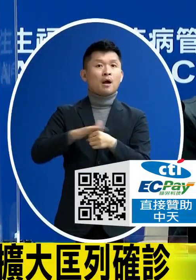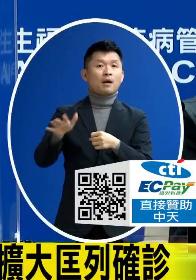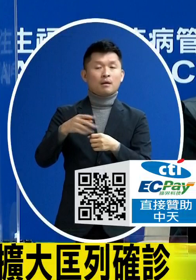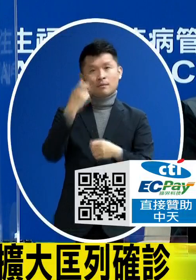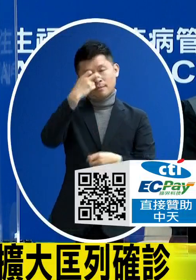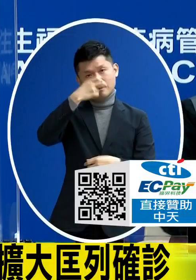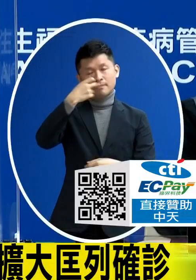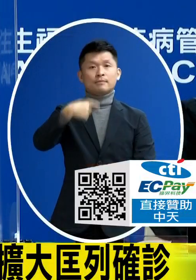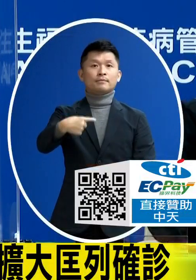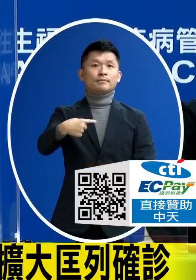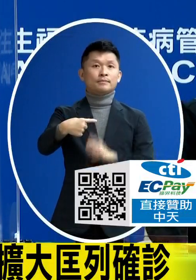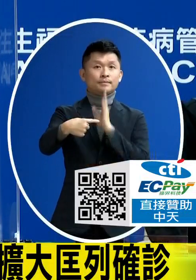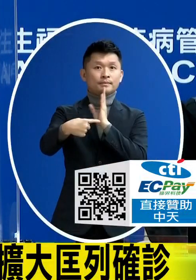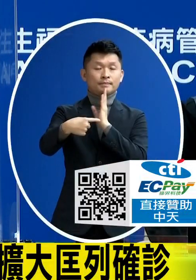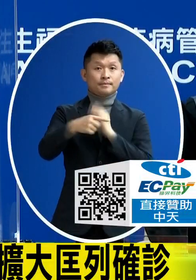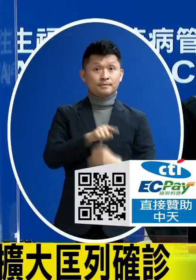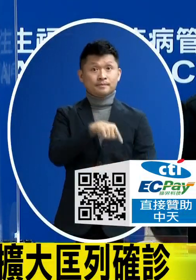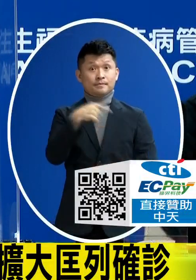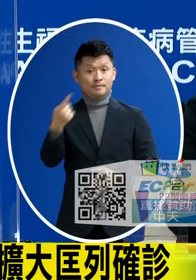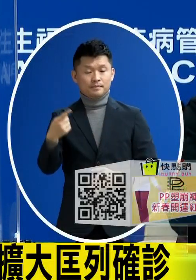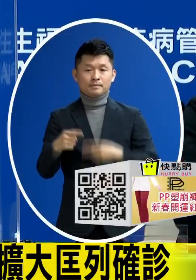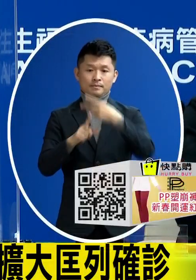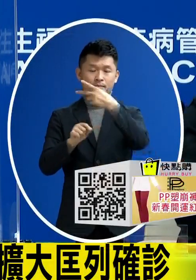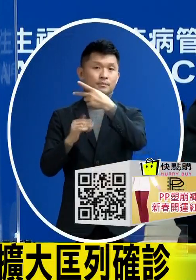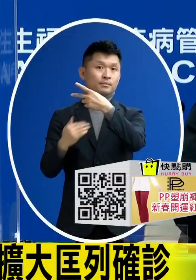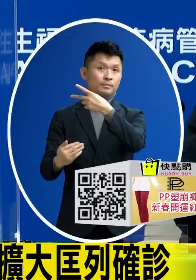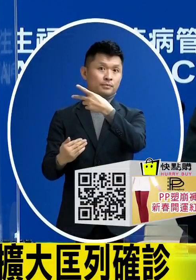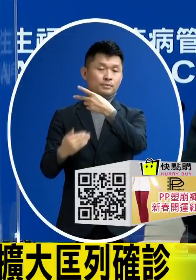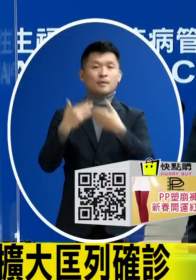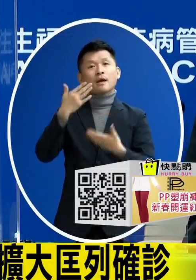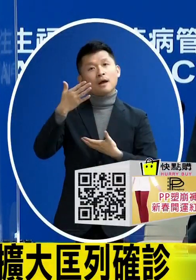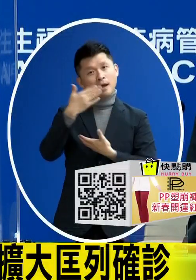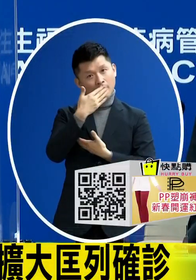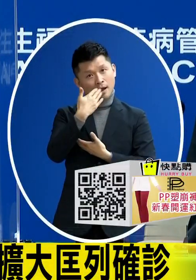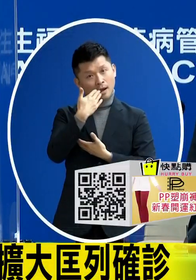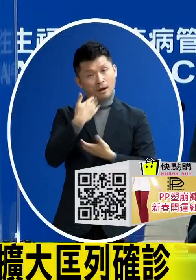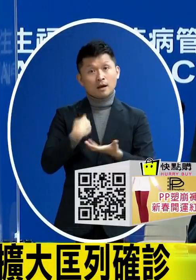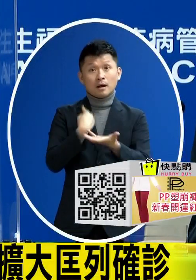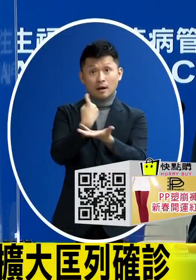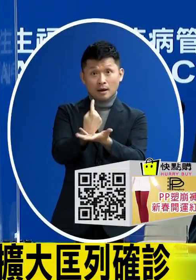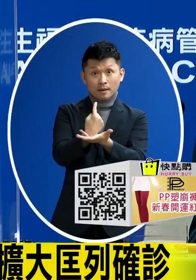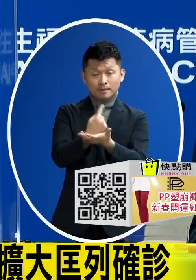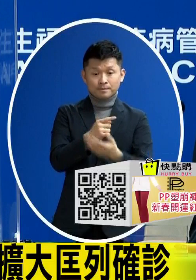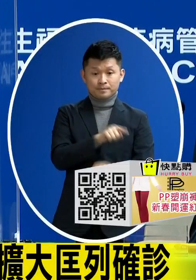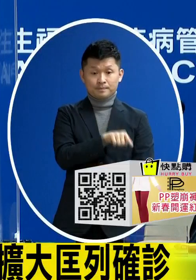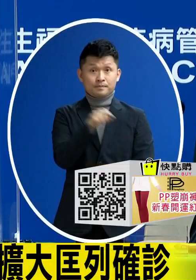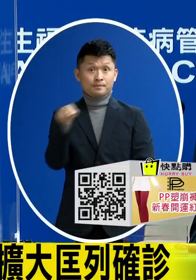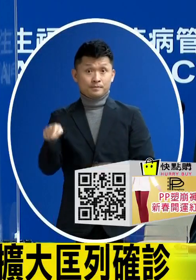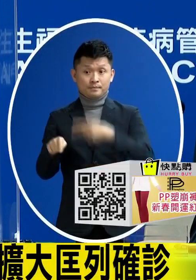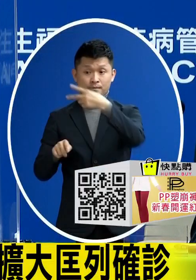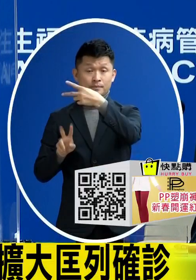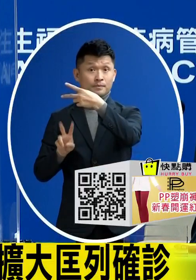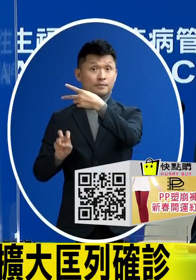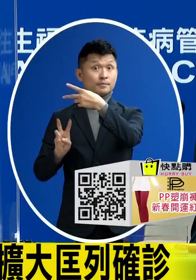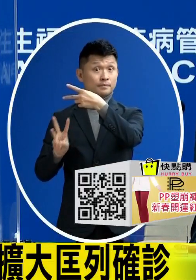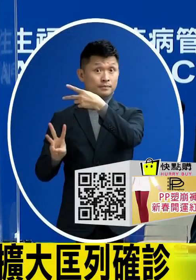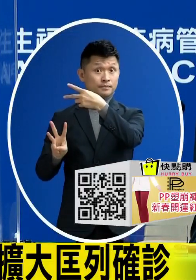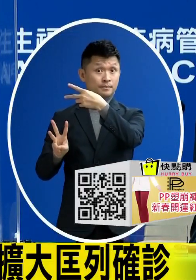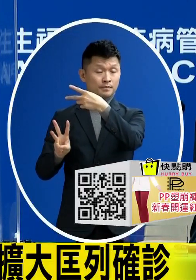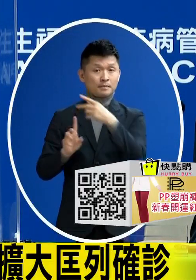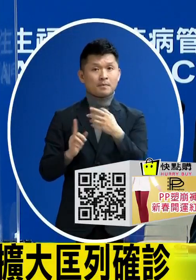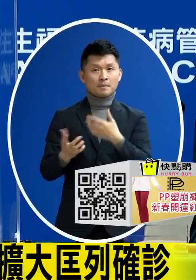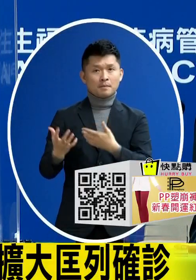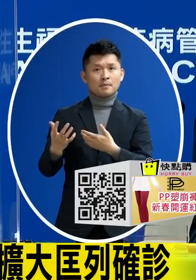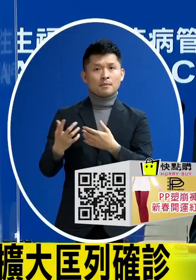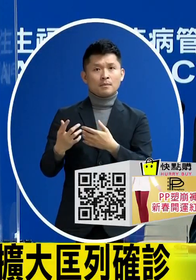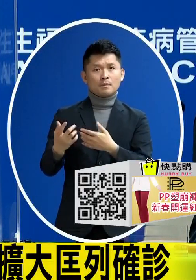性。然后接下来是2月9号吃饭，然后到2月23号，他被框列，